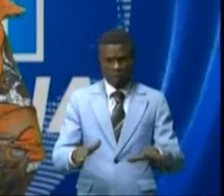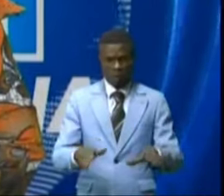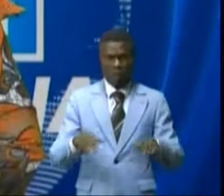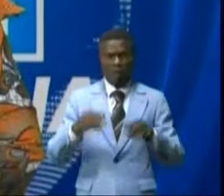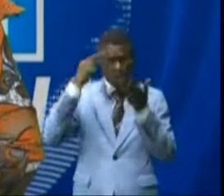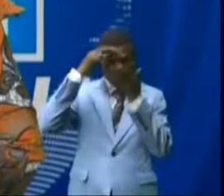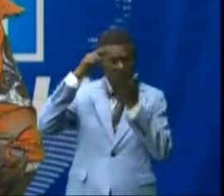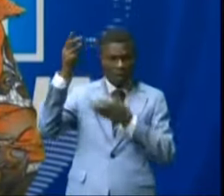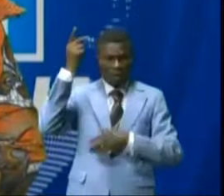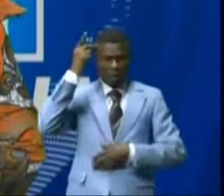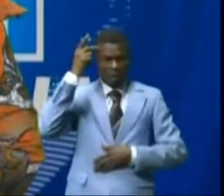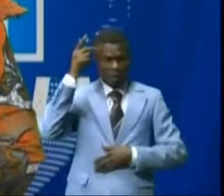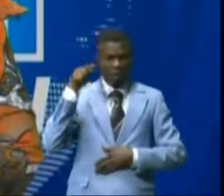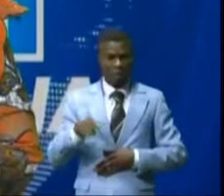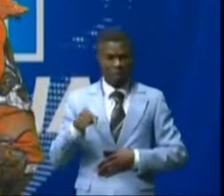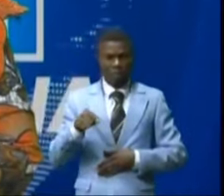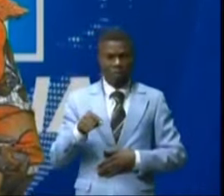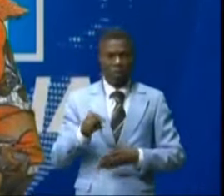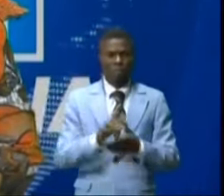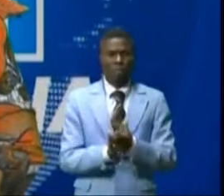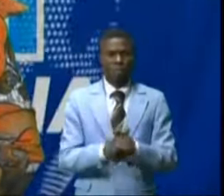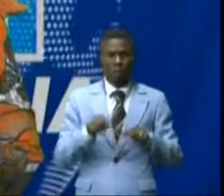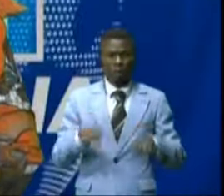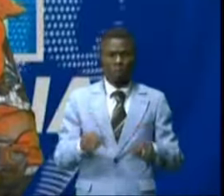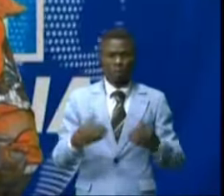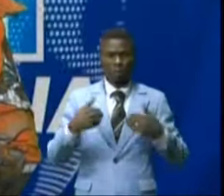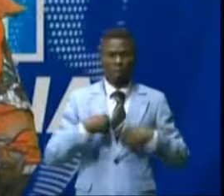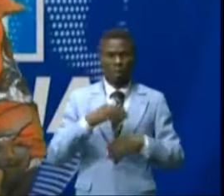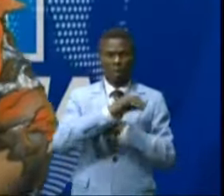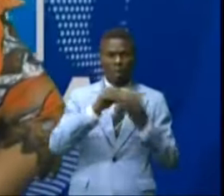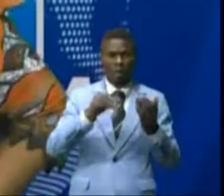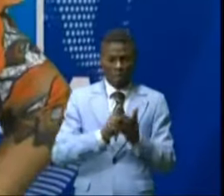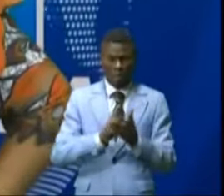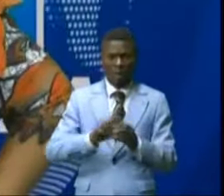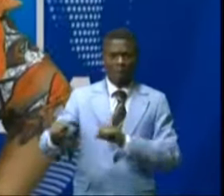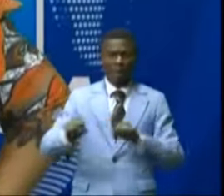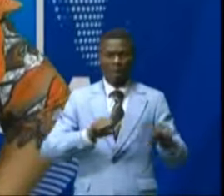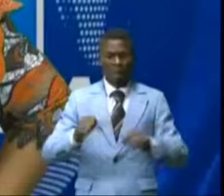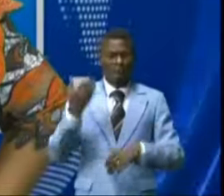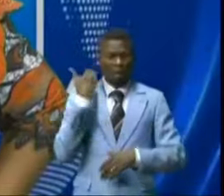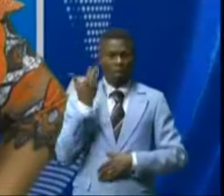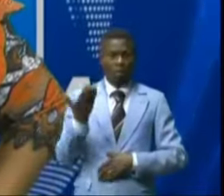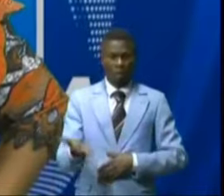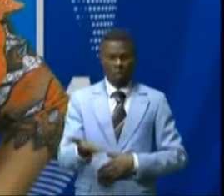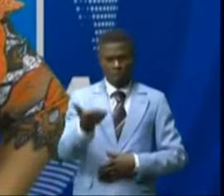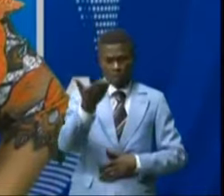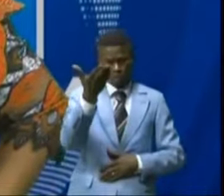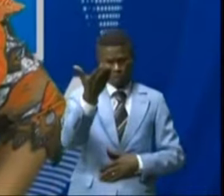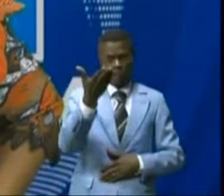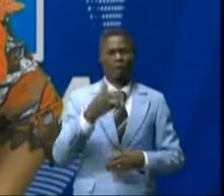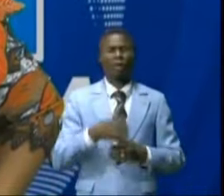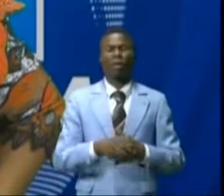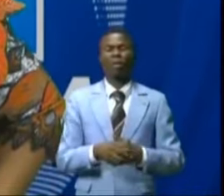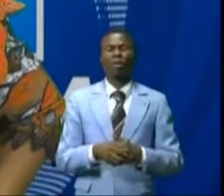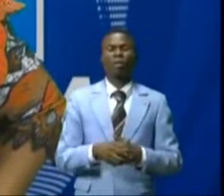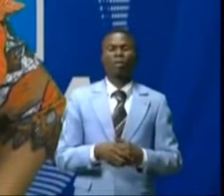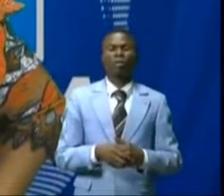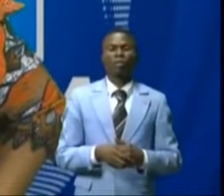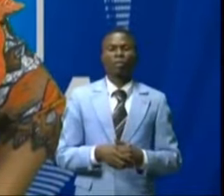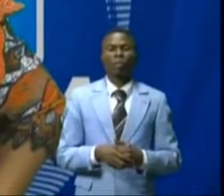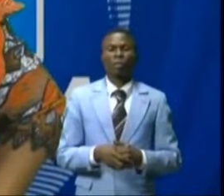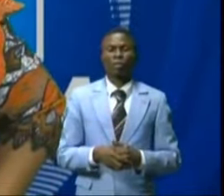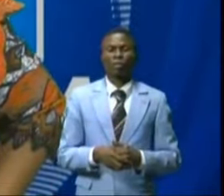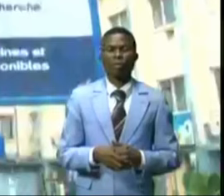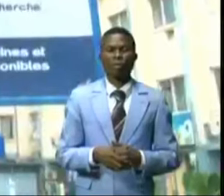cliniques universitaires de Kinshasa qui possède désormais un centre de diagnostic des dites maladies. Patrice Tondouangou, Patricia Ungu et Papi Mbongo ont